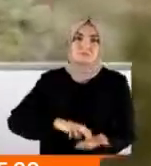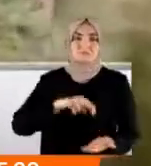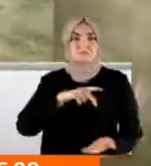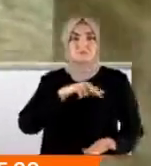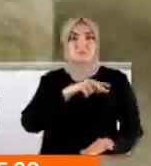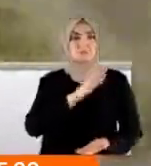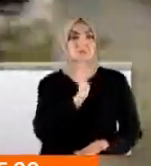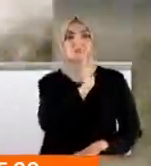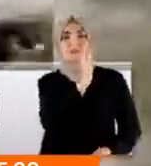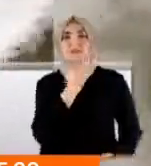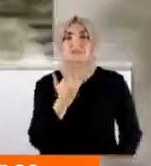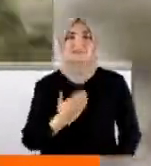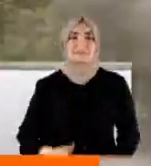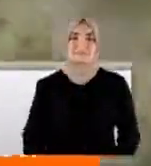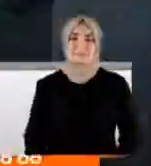uzaklaştı.